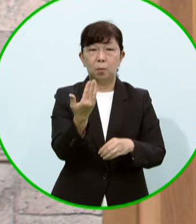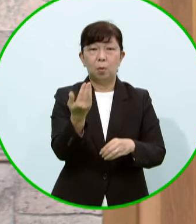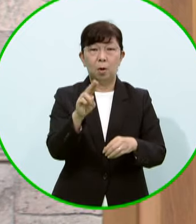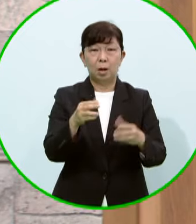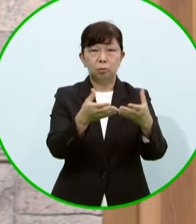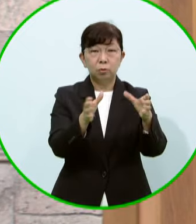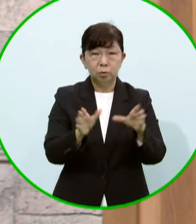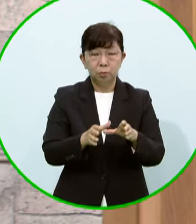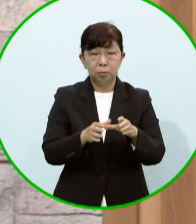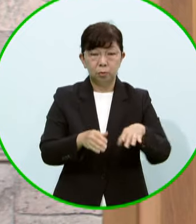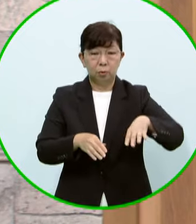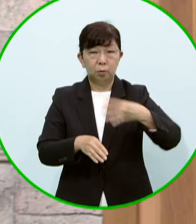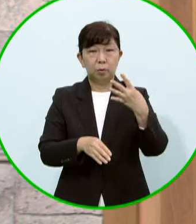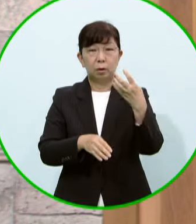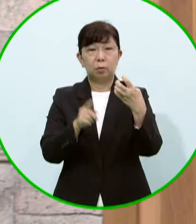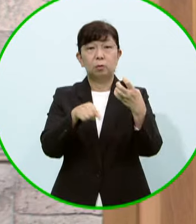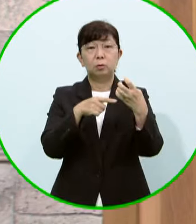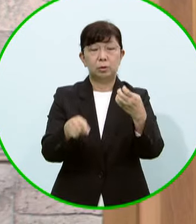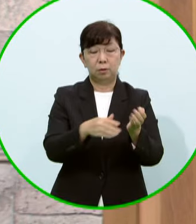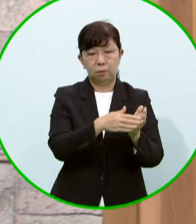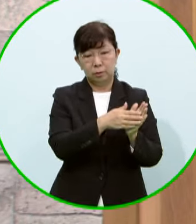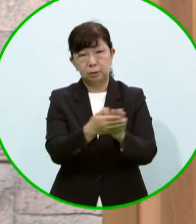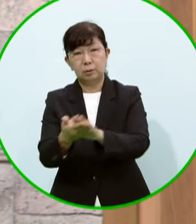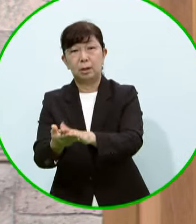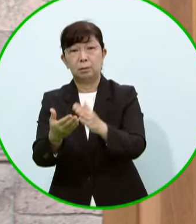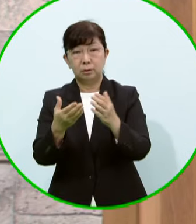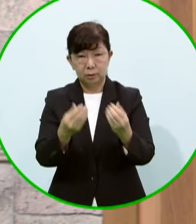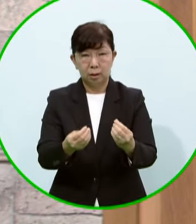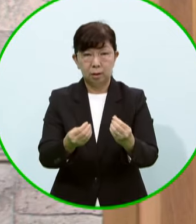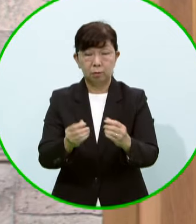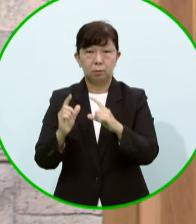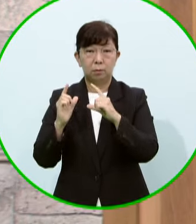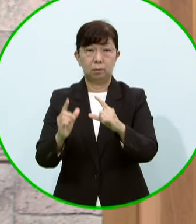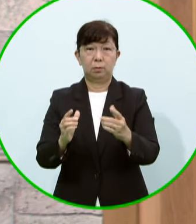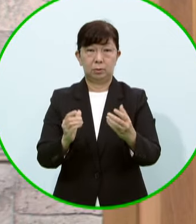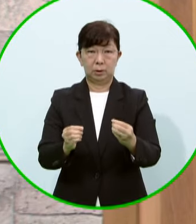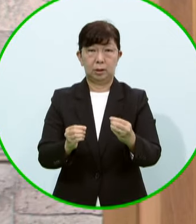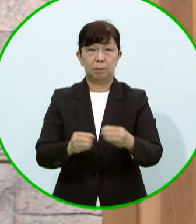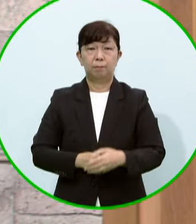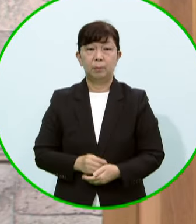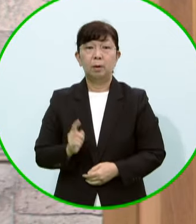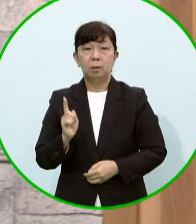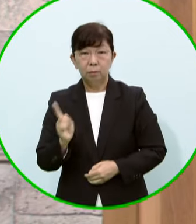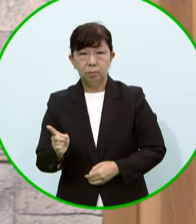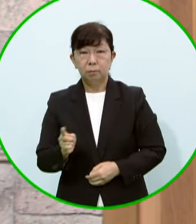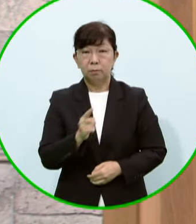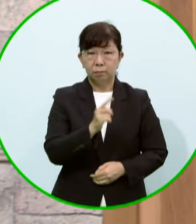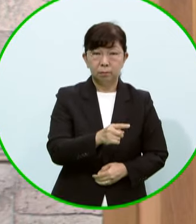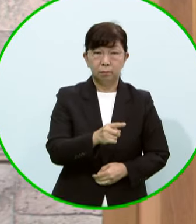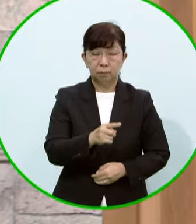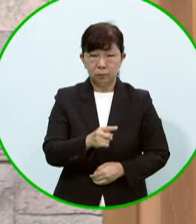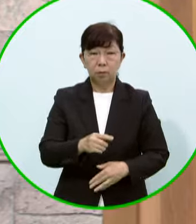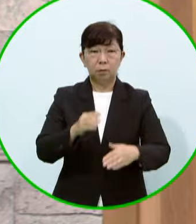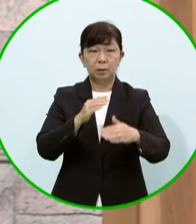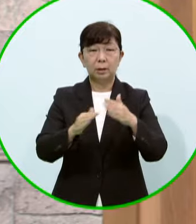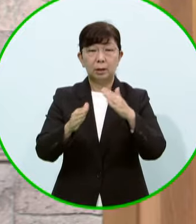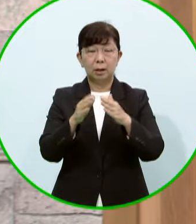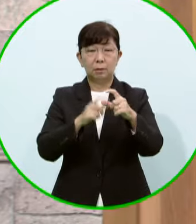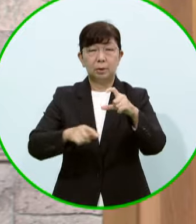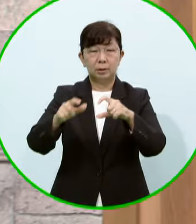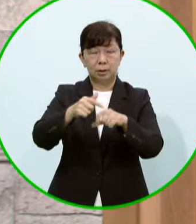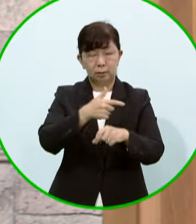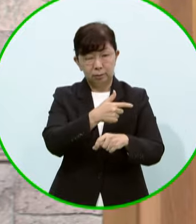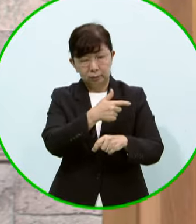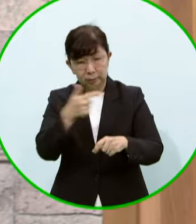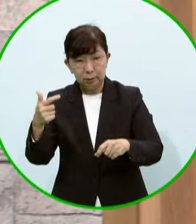戦闘員だおよそ440人を殺害したと明らかにしましたイスラエルとひぼの戦闘は一層激しさを